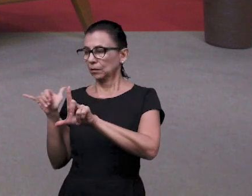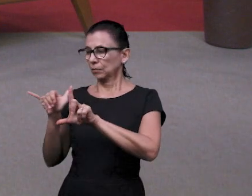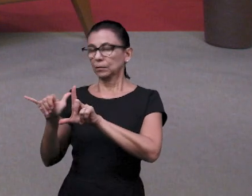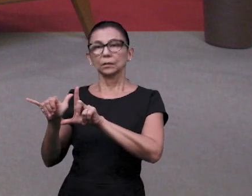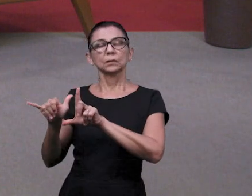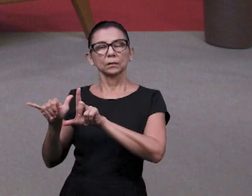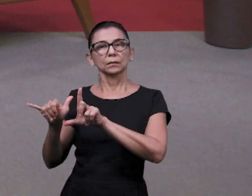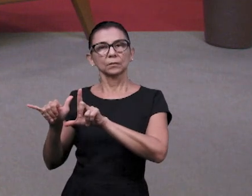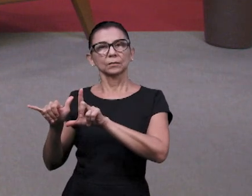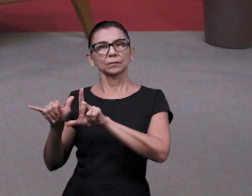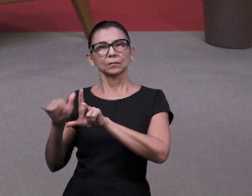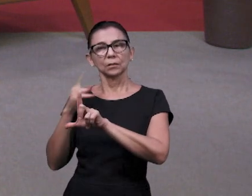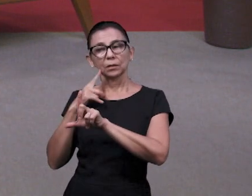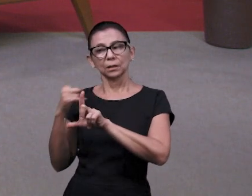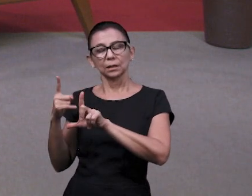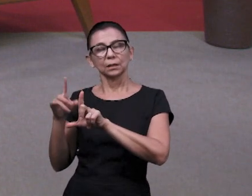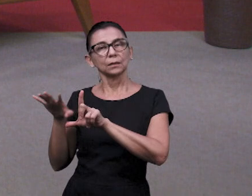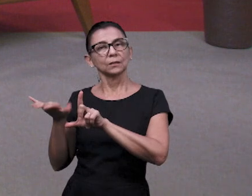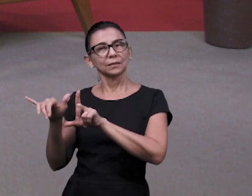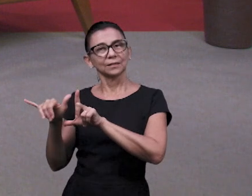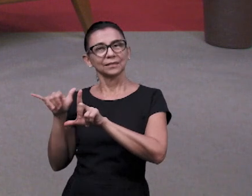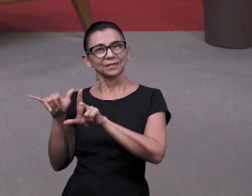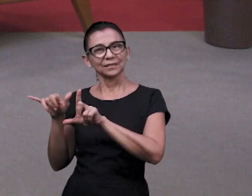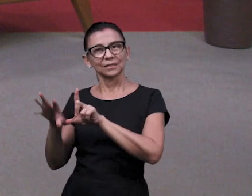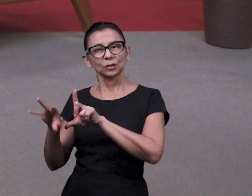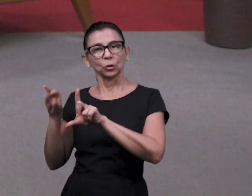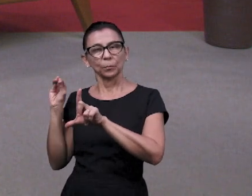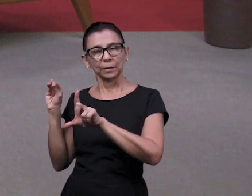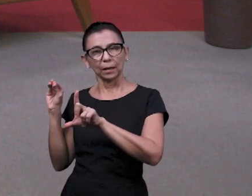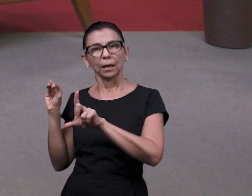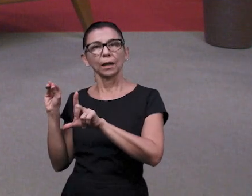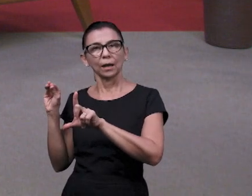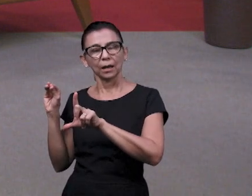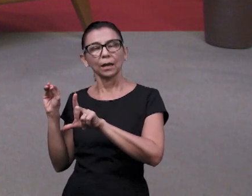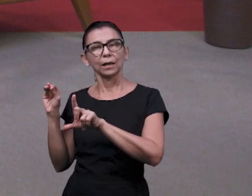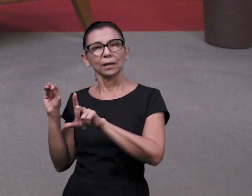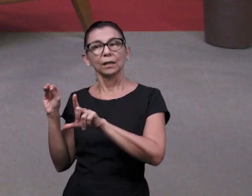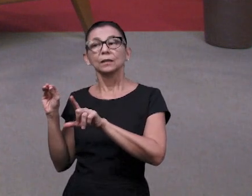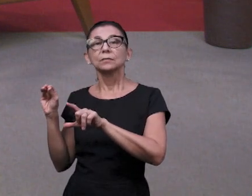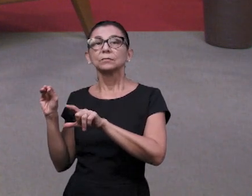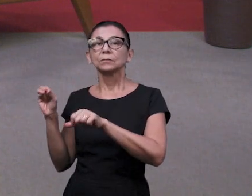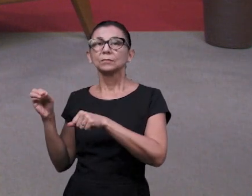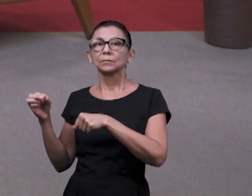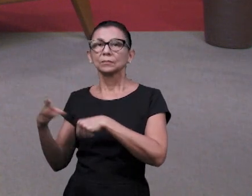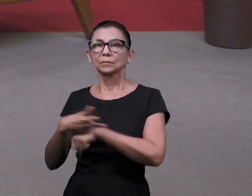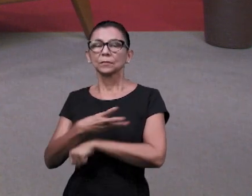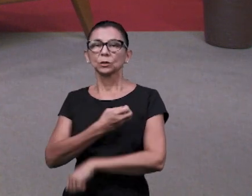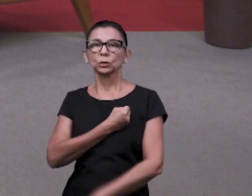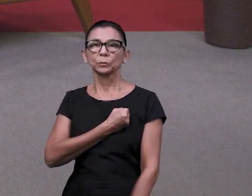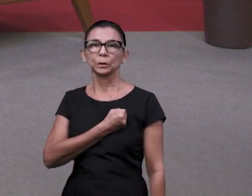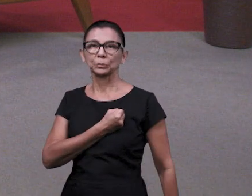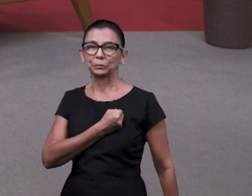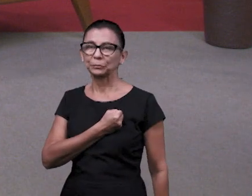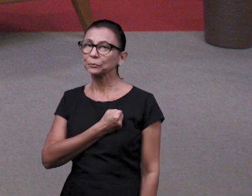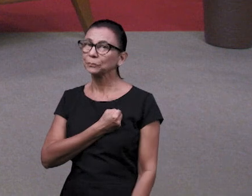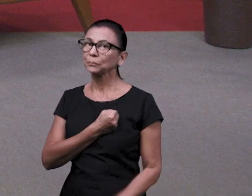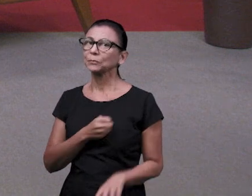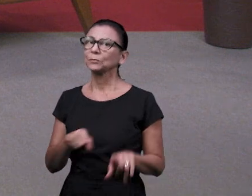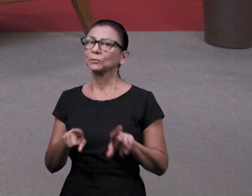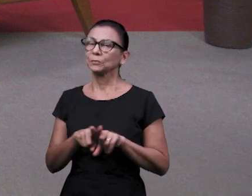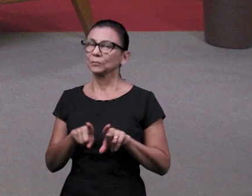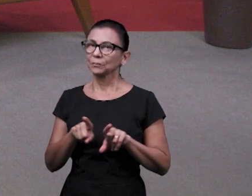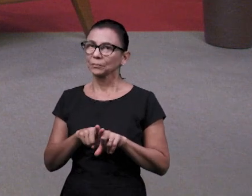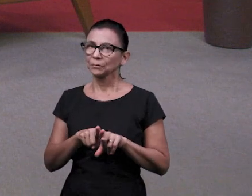Pointez la caméra de votre smartphone vers ce code et vous allez être redirigé, votre appareil va être redirigé vers cet appel.